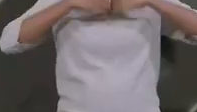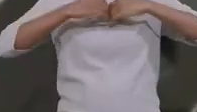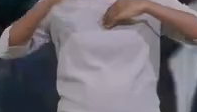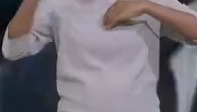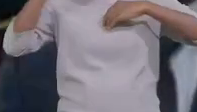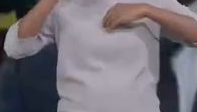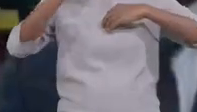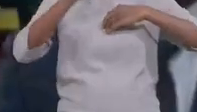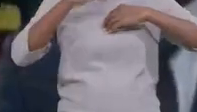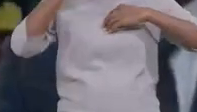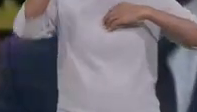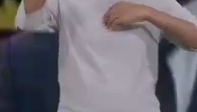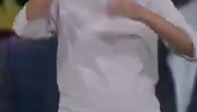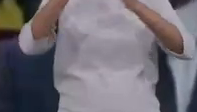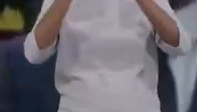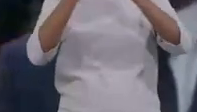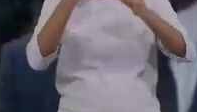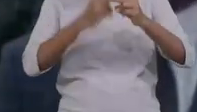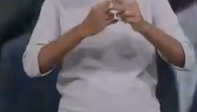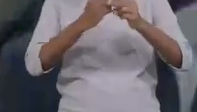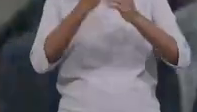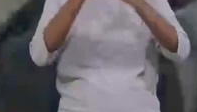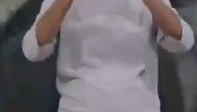Le ciel a entendu ta voix.